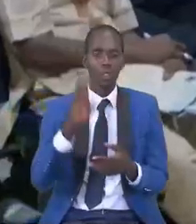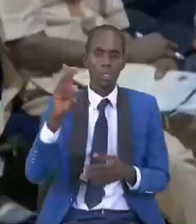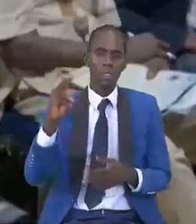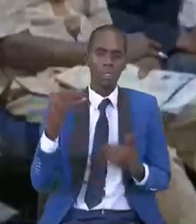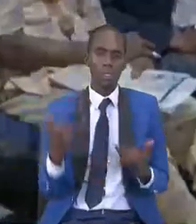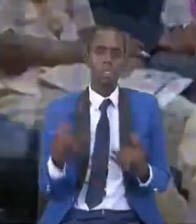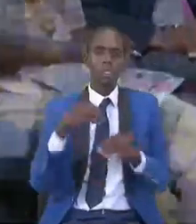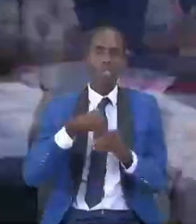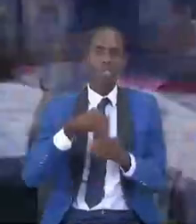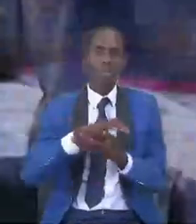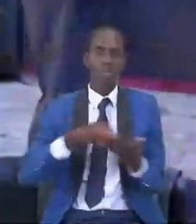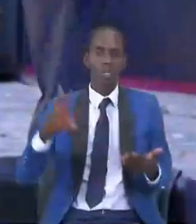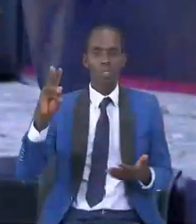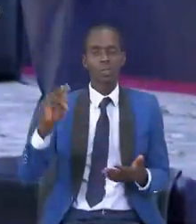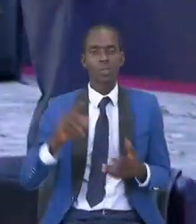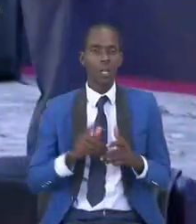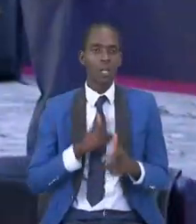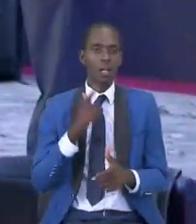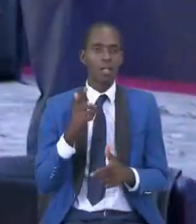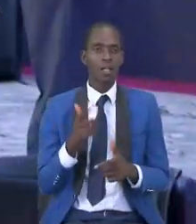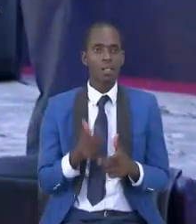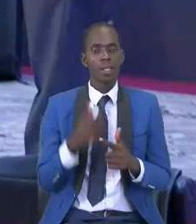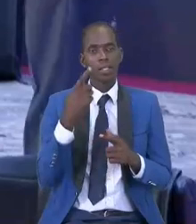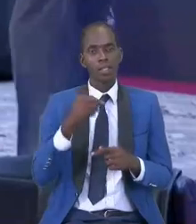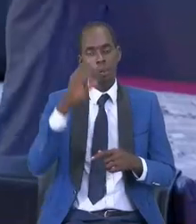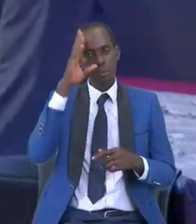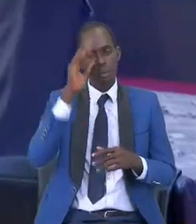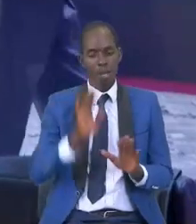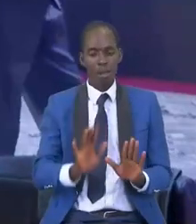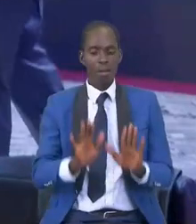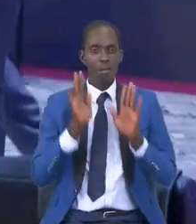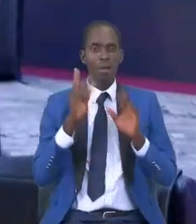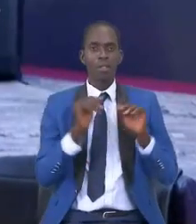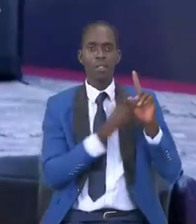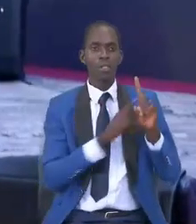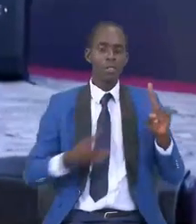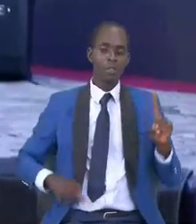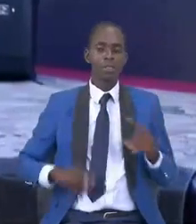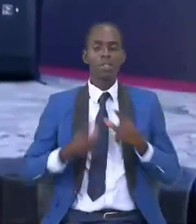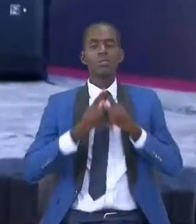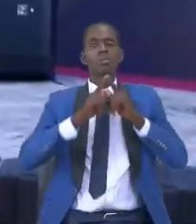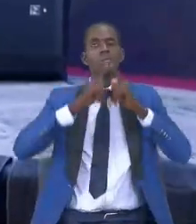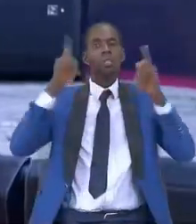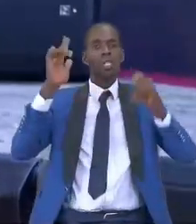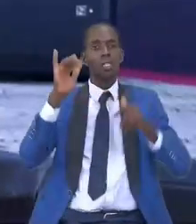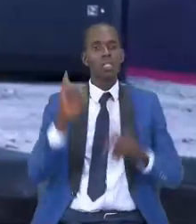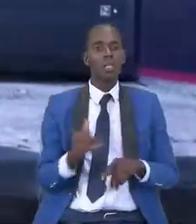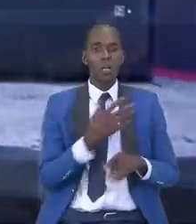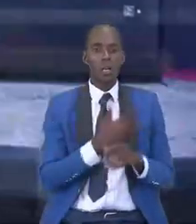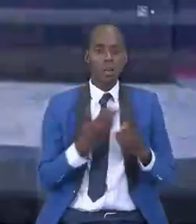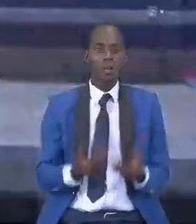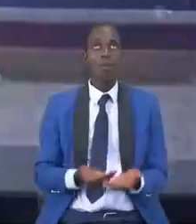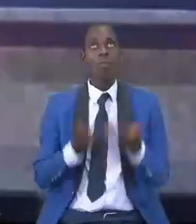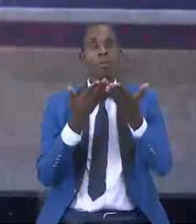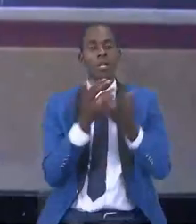Verset 16. Ces hommes furent saisis d'une grande crainte de l'Éternel et offrirent un sacrifice à